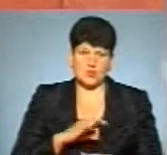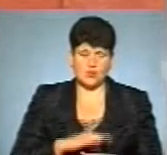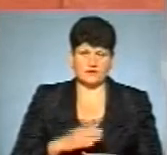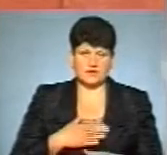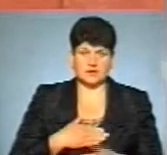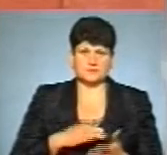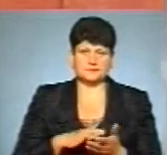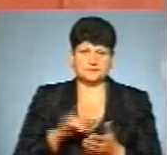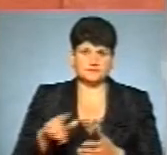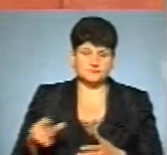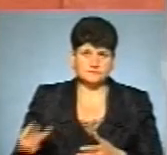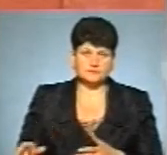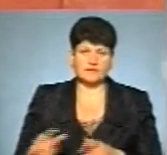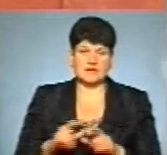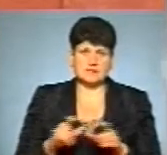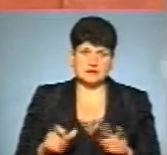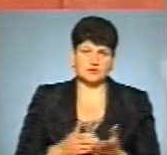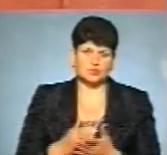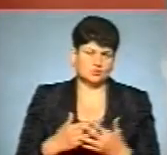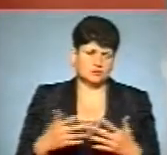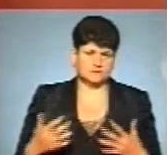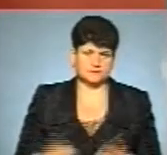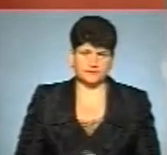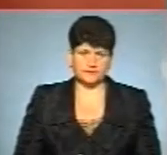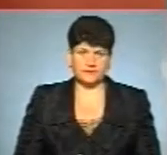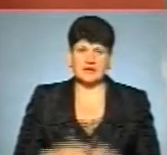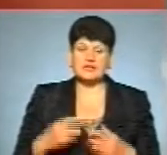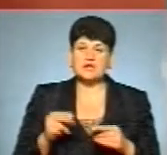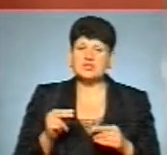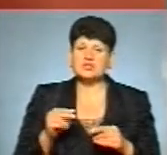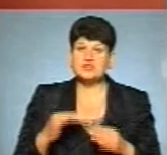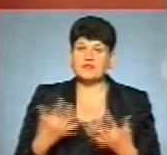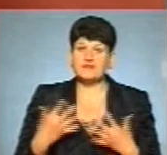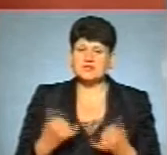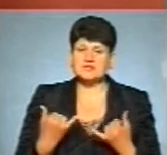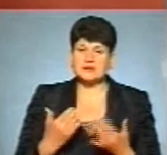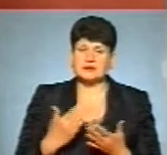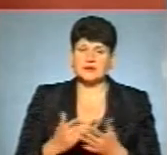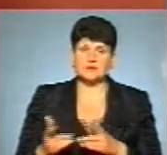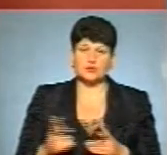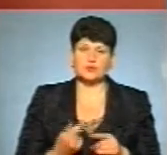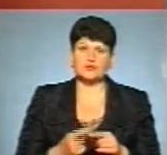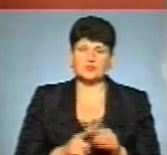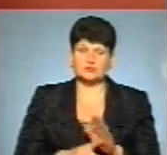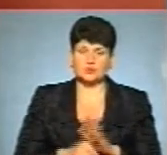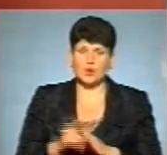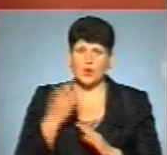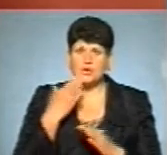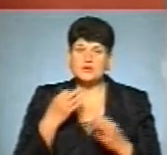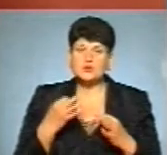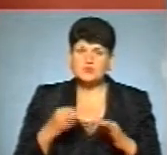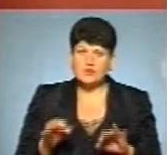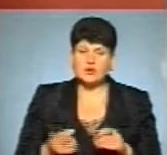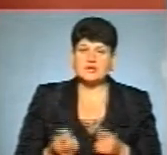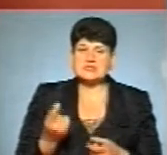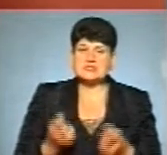для перевізників, закладів інфраструктури, будь-яких закладів. А чи ведеться вже зараз підготовка до цього старту, коли вже дозволять, коли вже з'являться